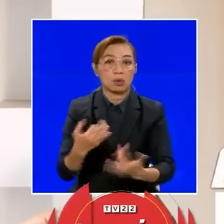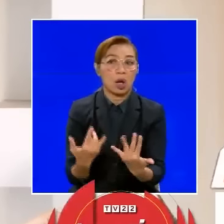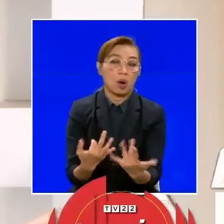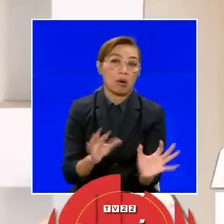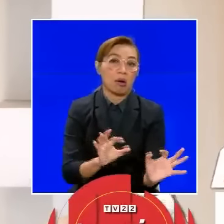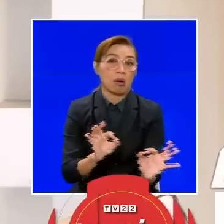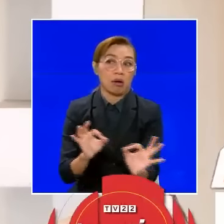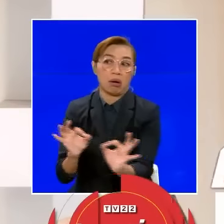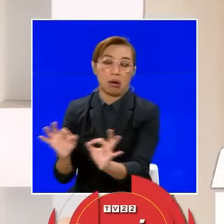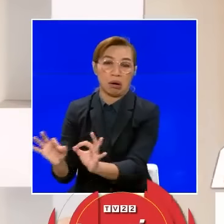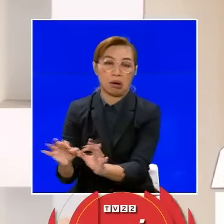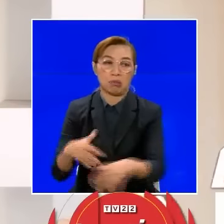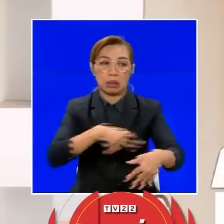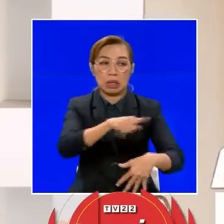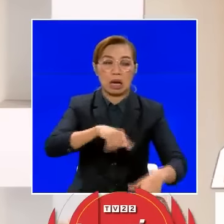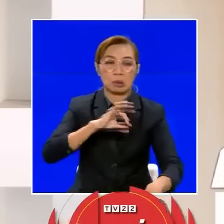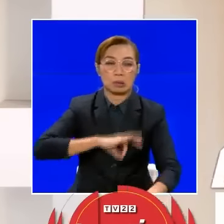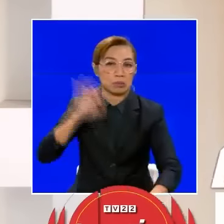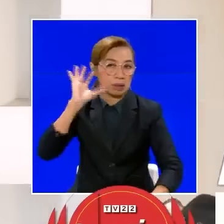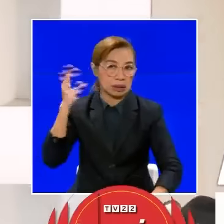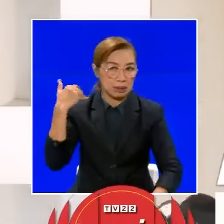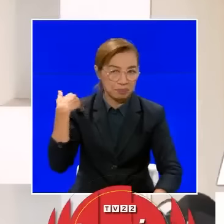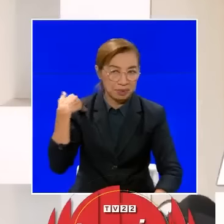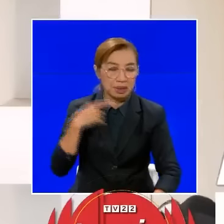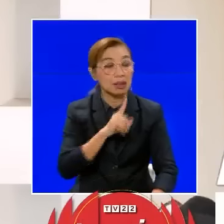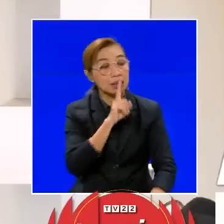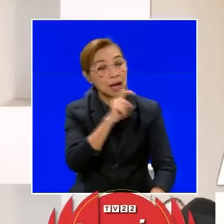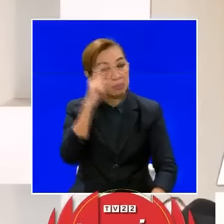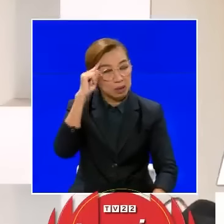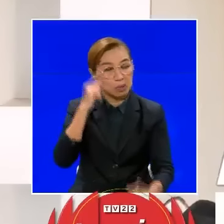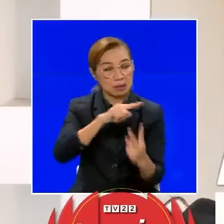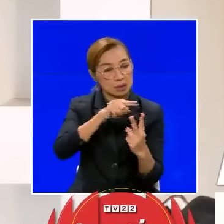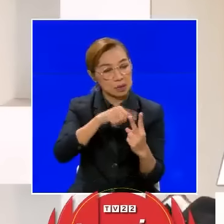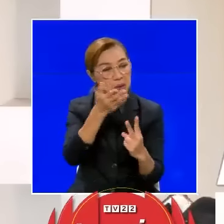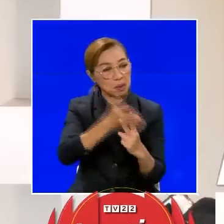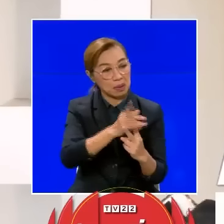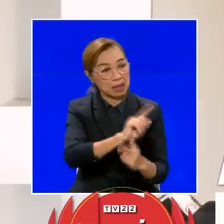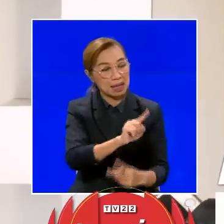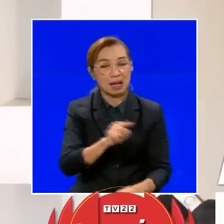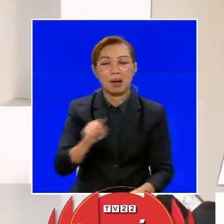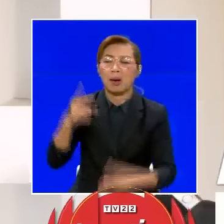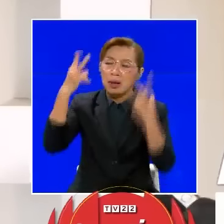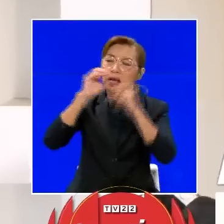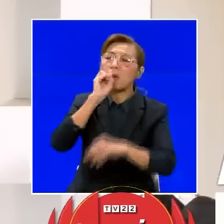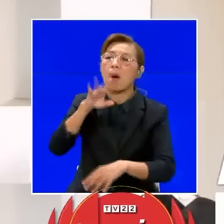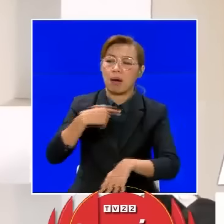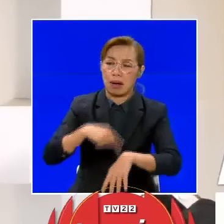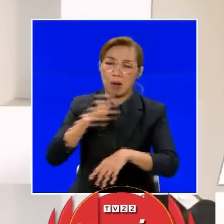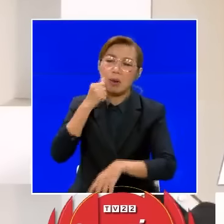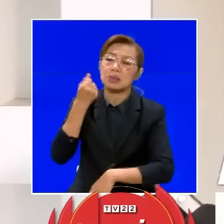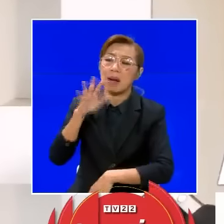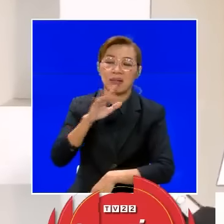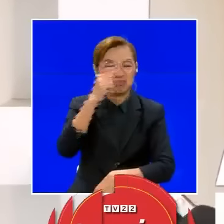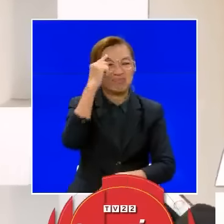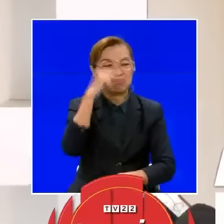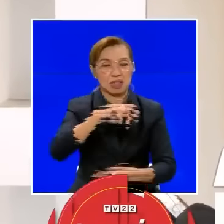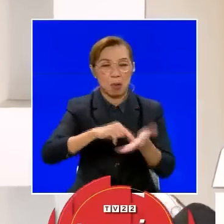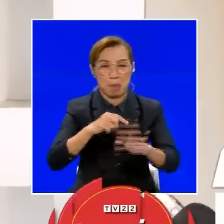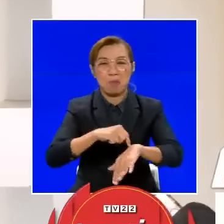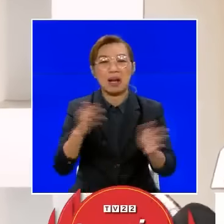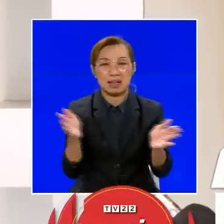ความเชื่อมั่นคุณว่าจะออกมาในมุมไหนมุมหนึ่งหรือมุมสอง ก็ท่านนายกบอก15วันยังไงมัน มุมสองไห ม เออมุมเร็วนะคะแ